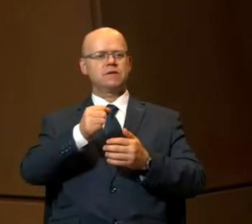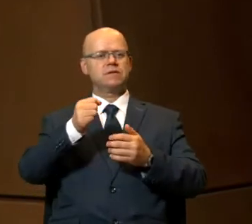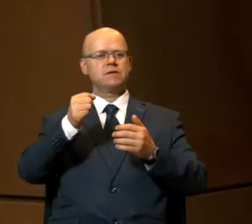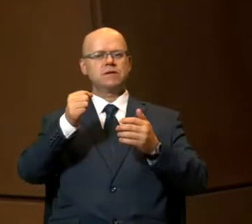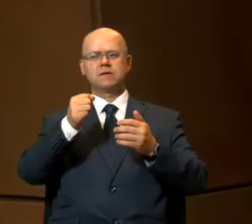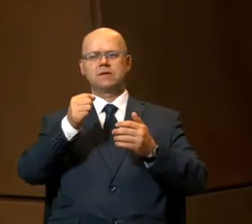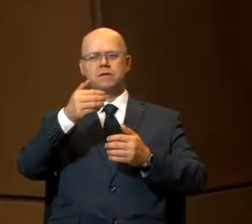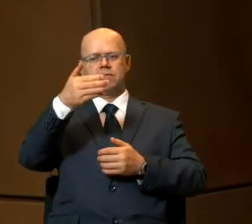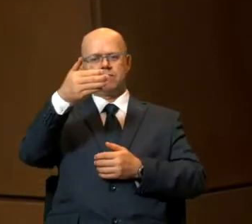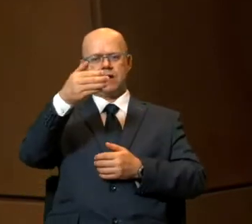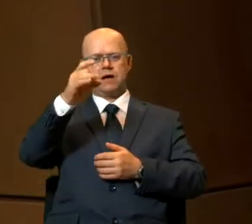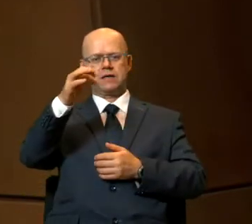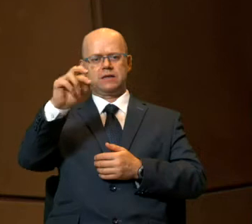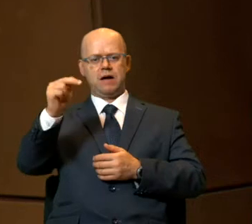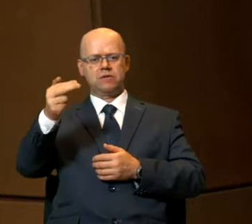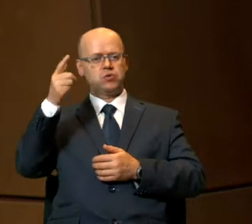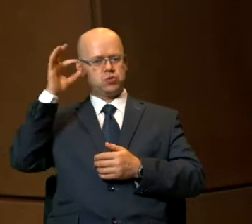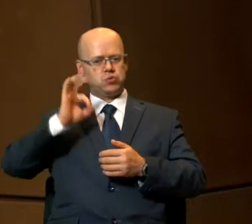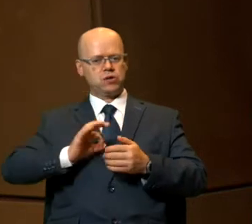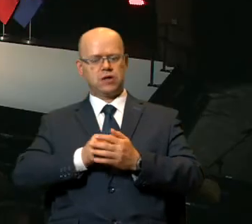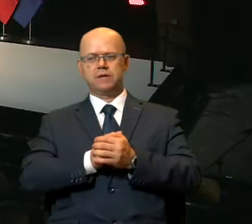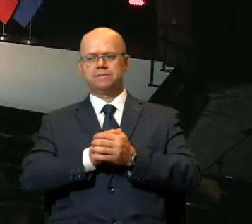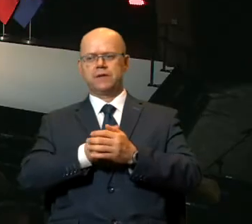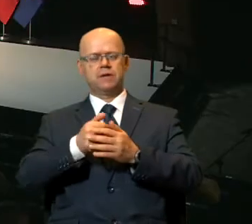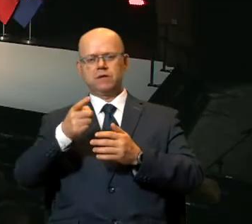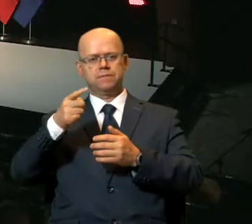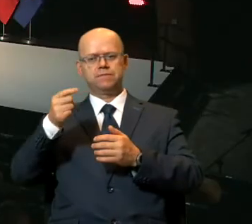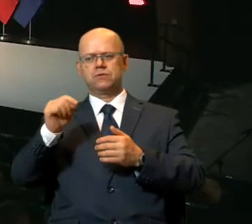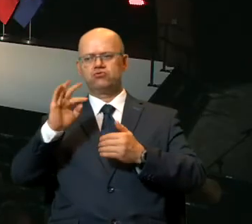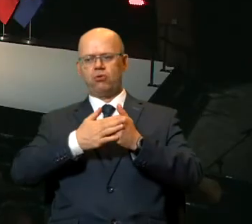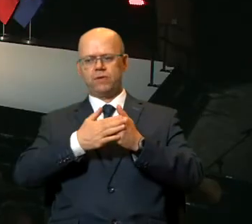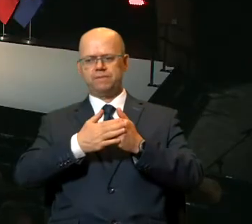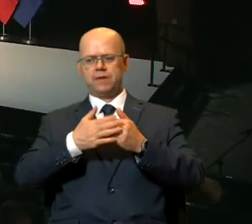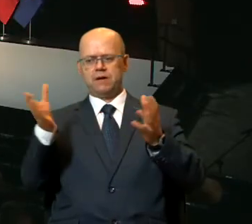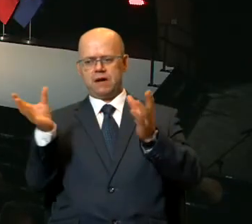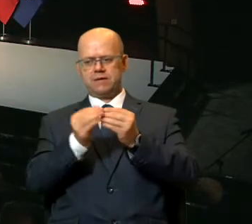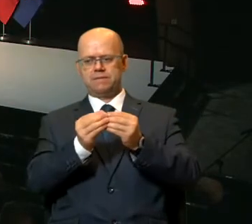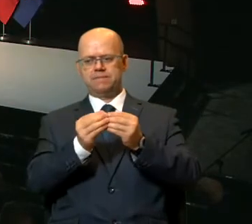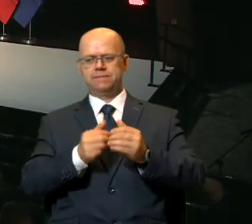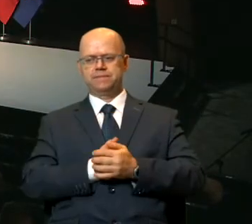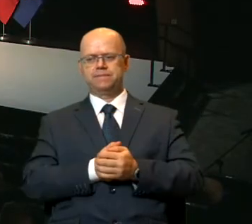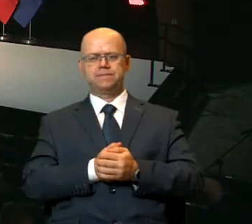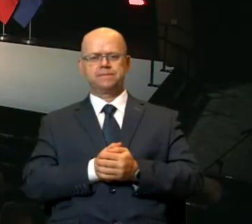A, Magdo, jesteś serdecznie. Witamy Magdę Adamowicz razem z nami.